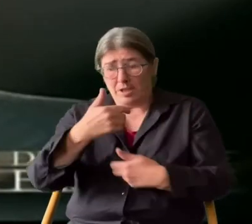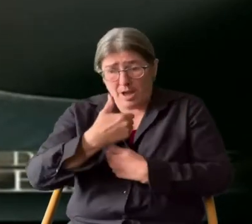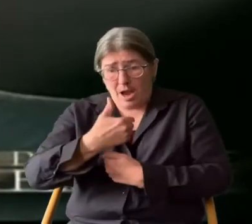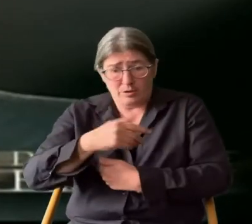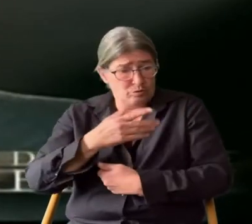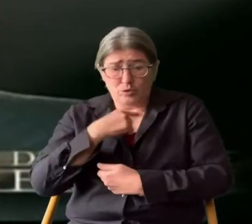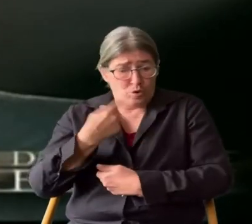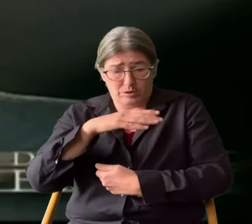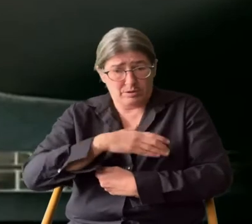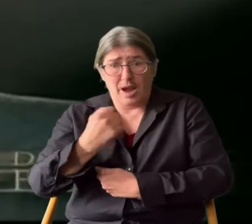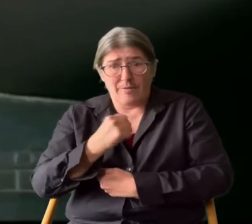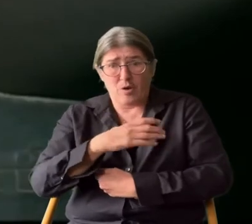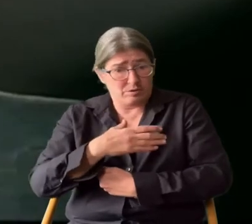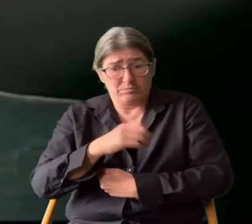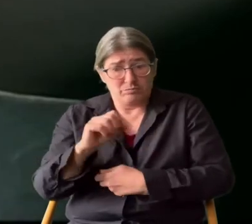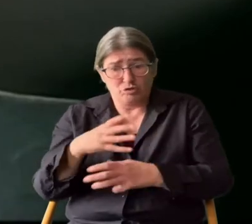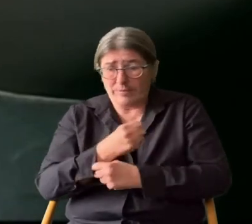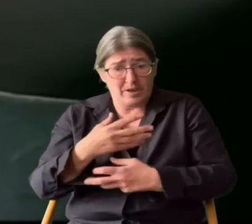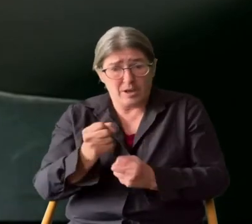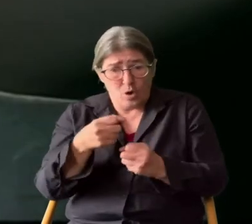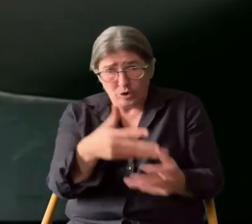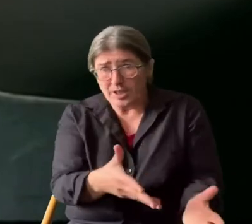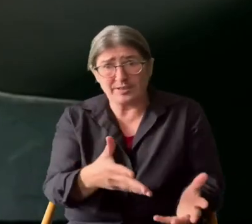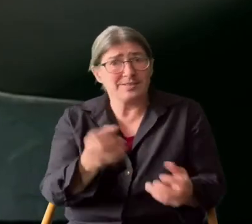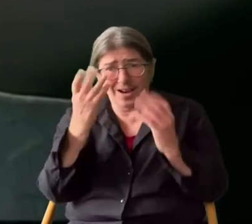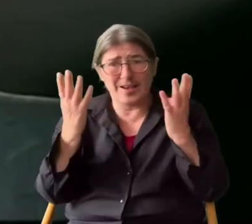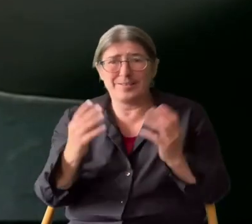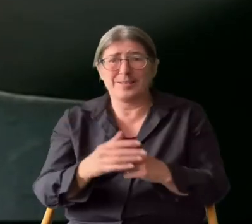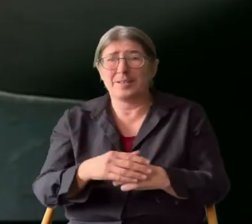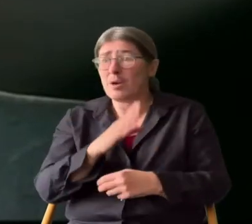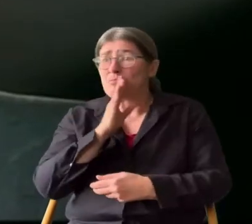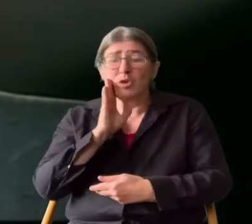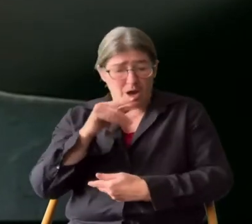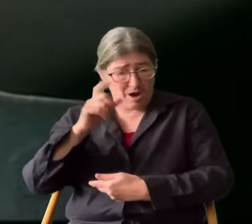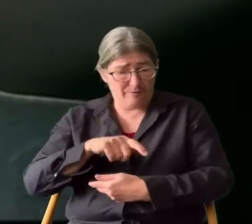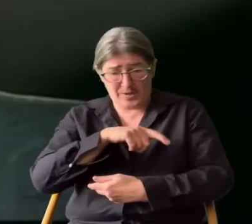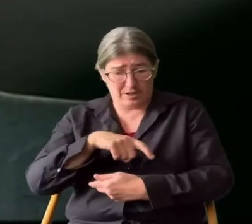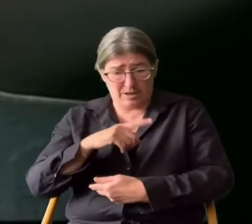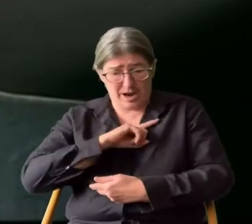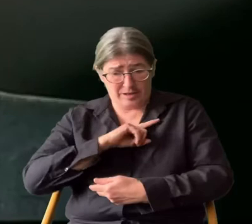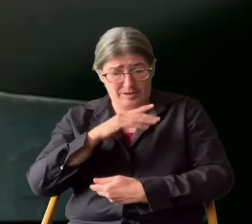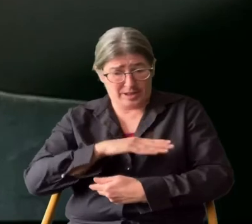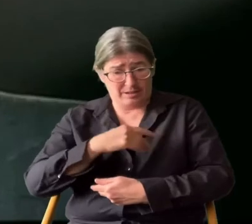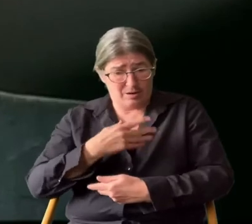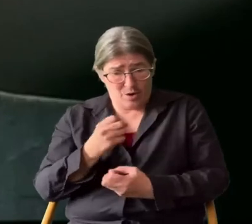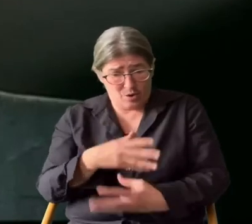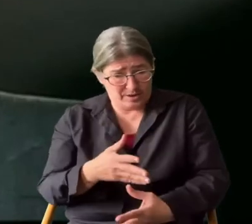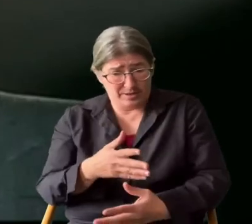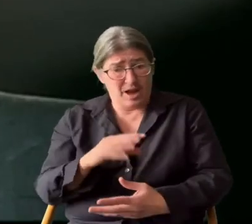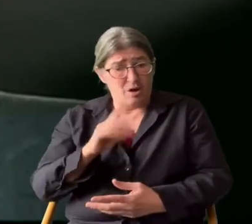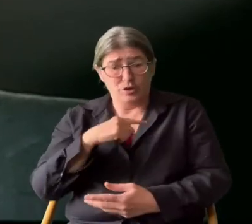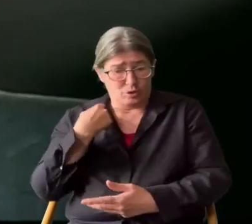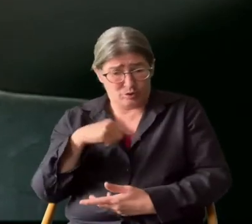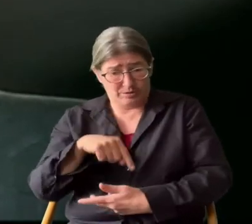haben und die nicht loslassen wollten. Ist klar, nicht? Welche Mutter lässt denn schon gerne auch ihr Kind, wenn es nicht